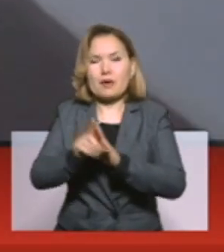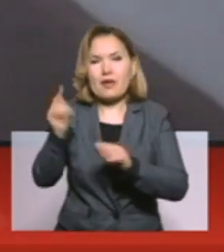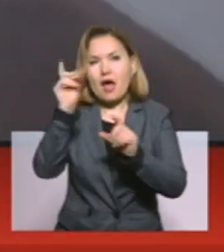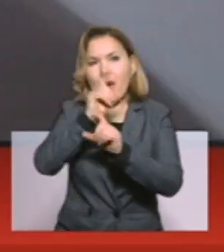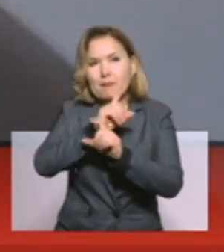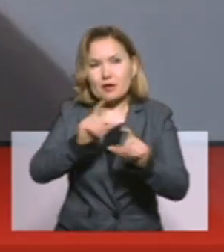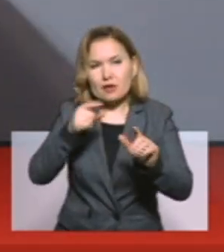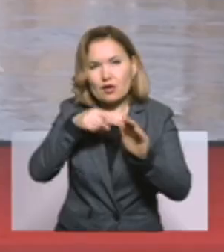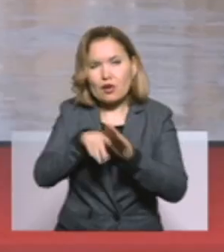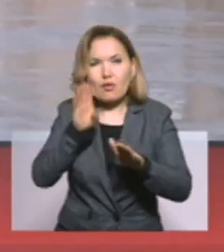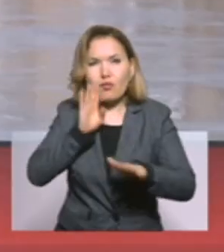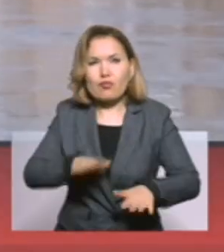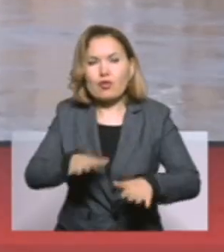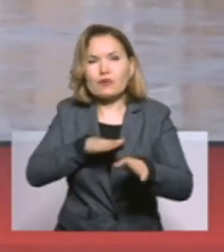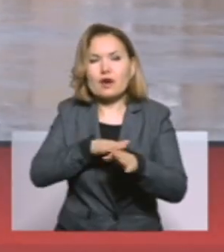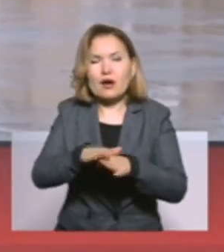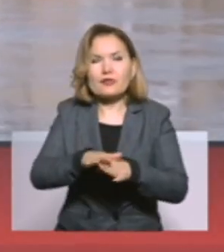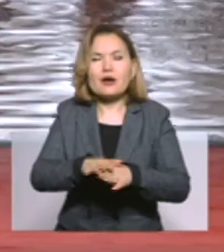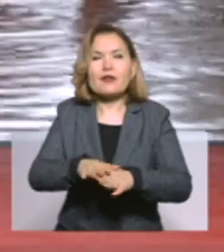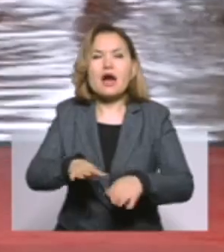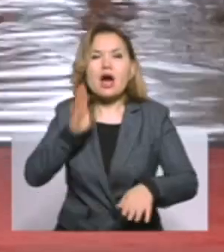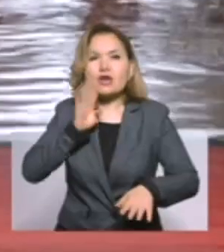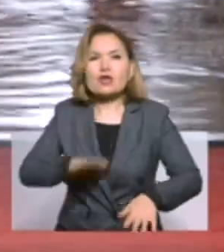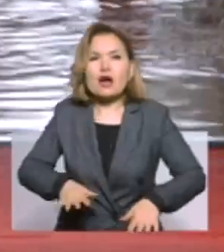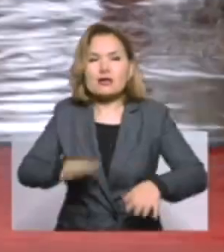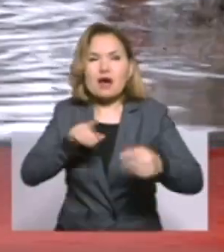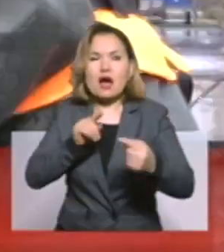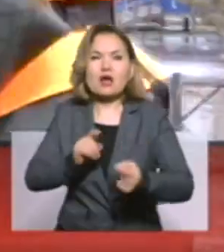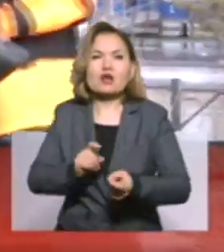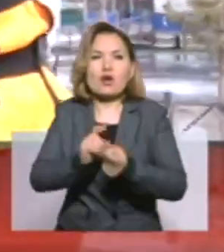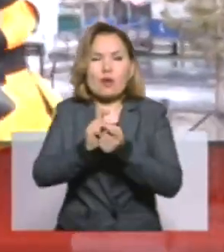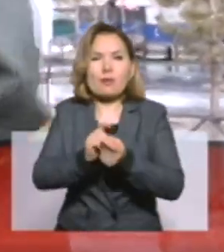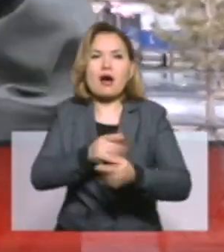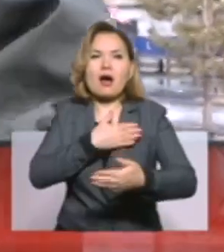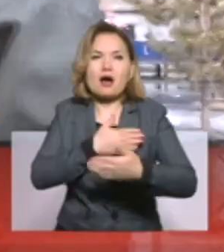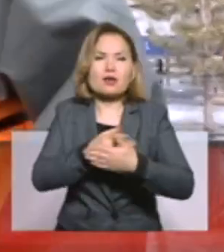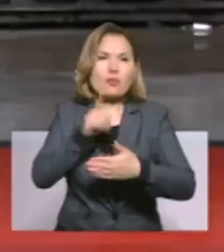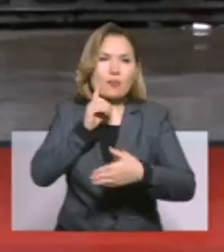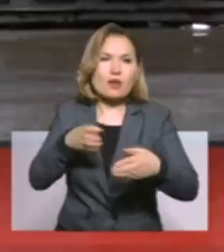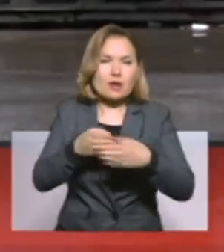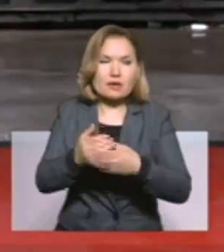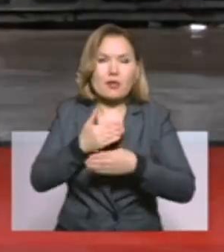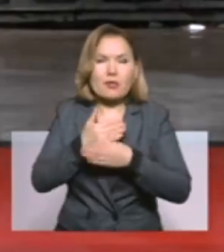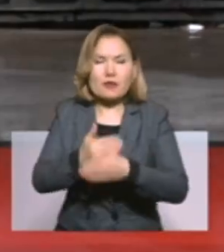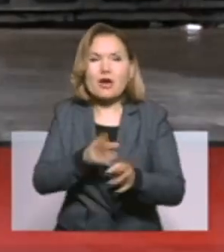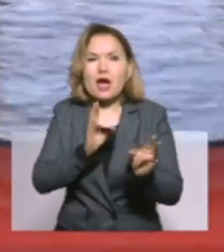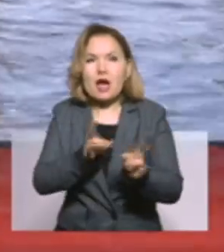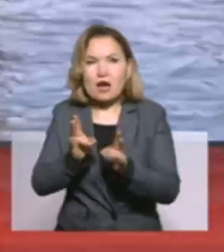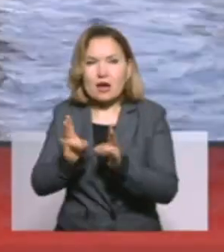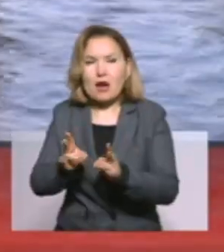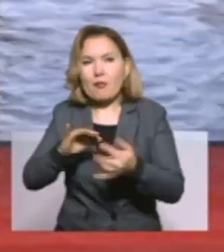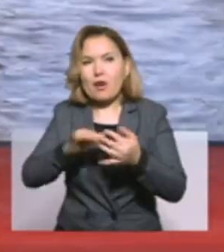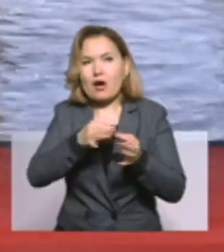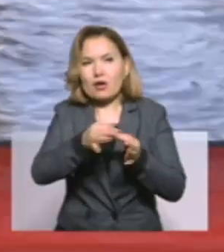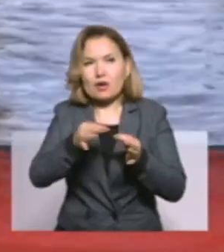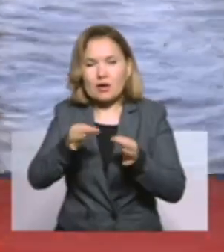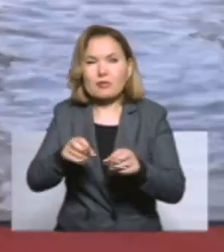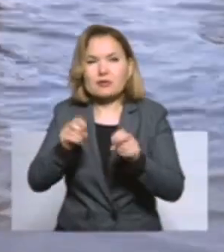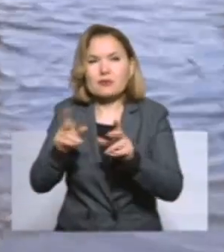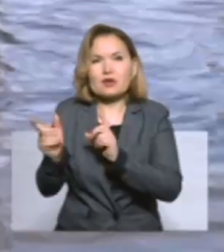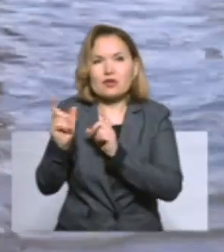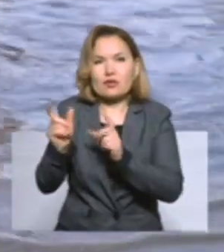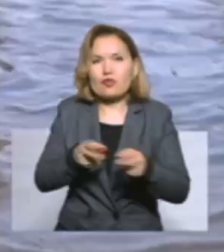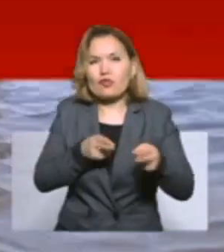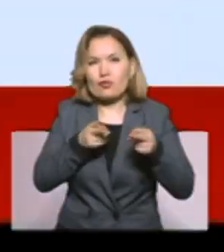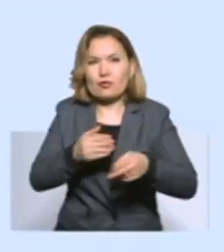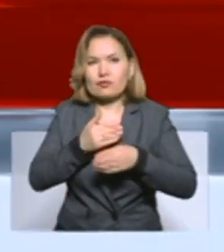тұрғын үйлер суға кетті. Тасқынға қарсы күреске төтеншіліктермен бірге еріктілер де жұмылды. Ал зардап шеккен елге жер-жерден көмек келіп